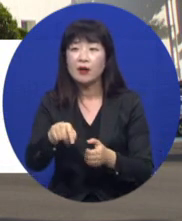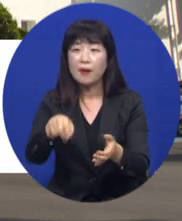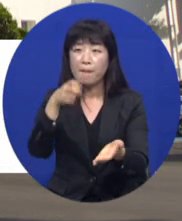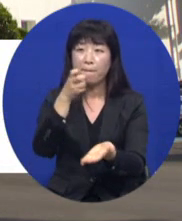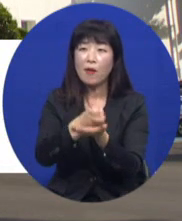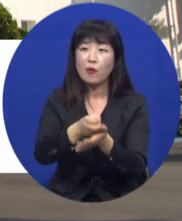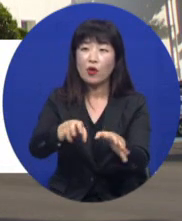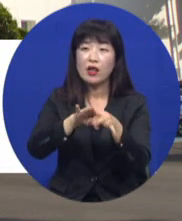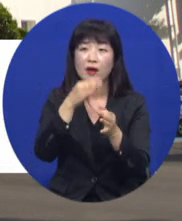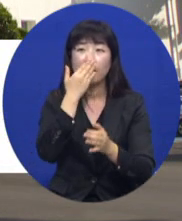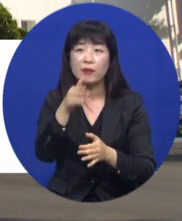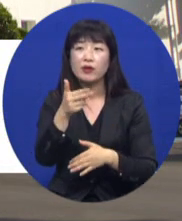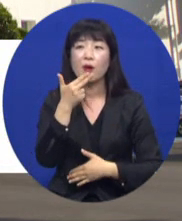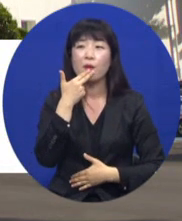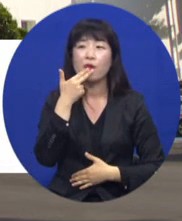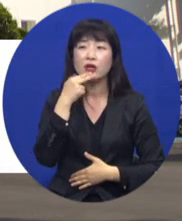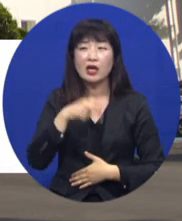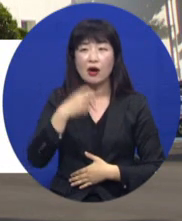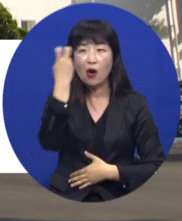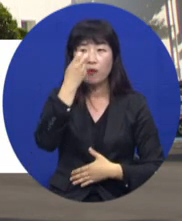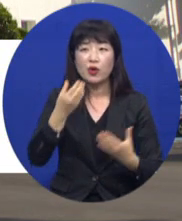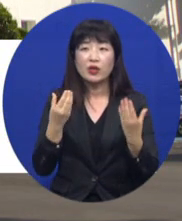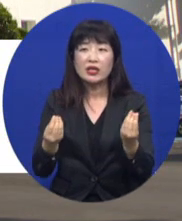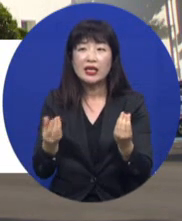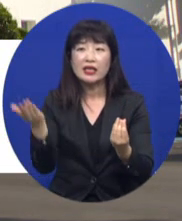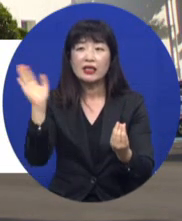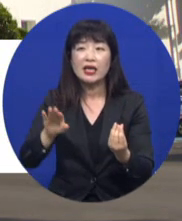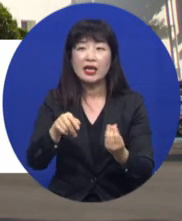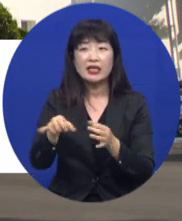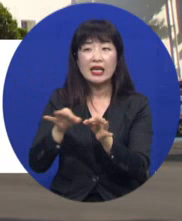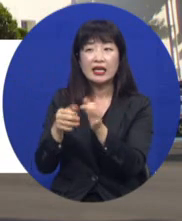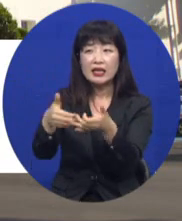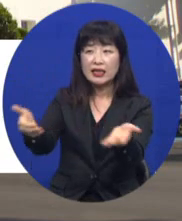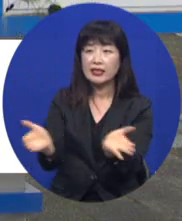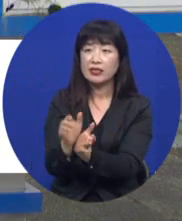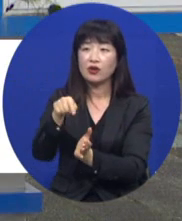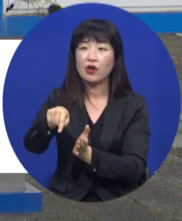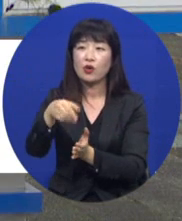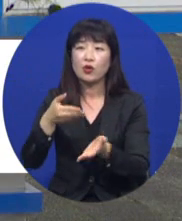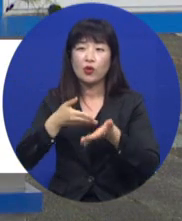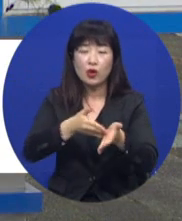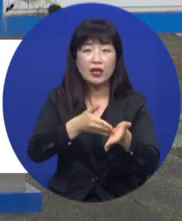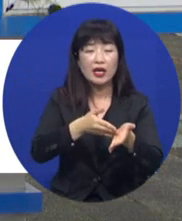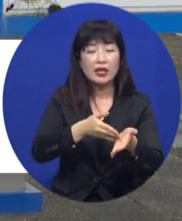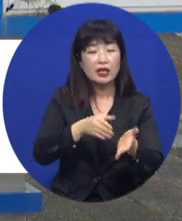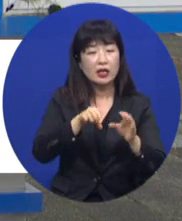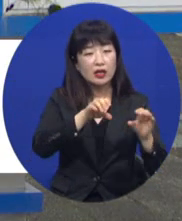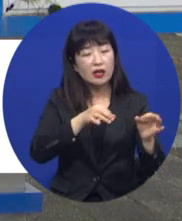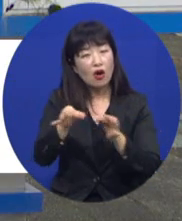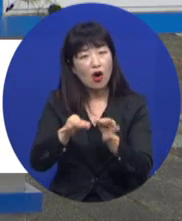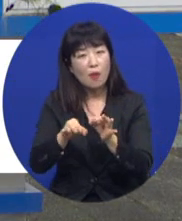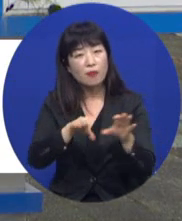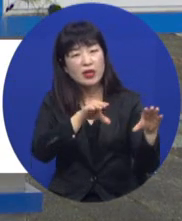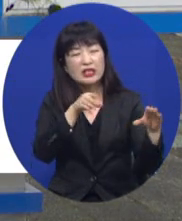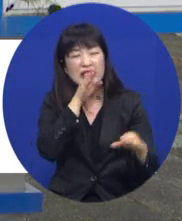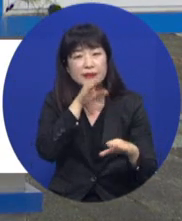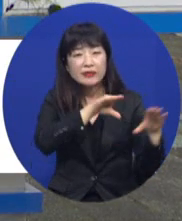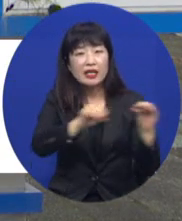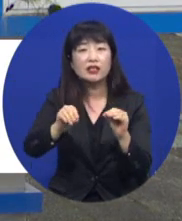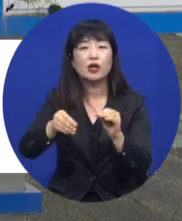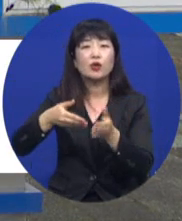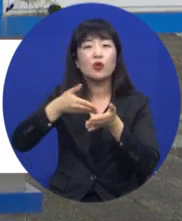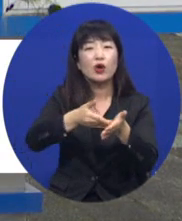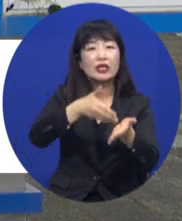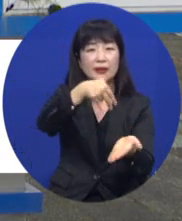이야기 하고요 기각 참 성도가 어 상의 나한테서 지금 요구하는 게 영업도 당장 못 중단하라고 지금 요구를